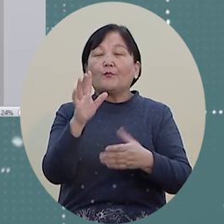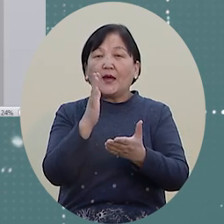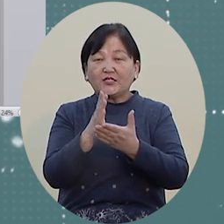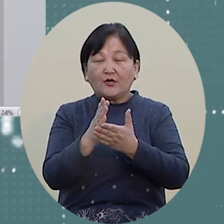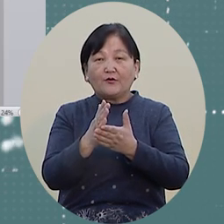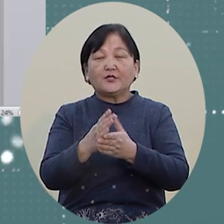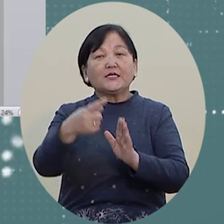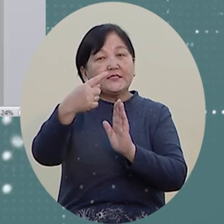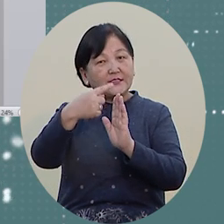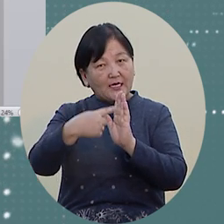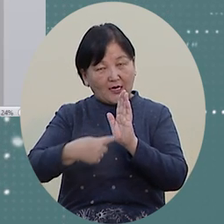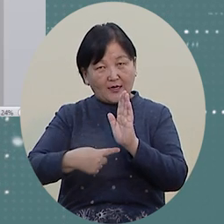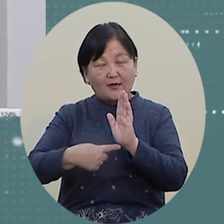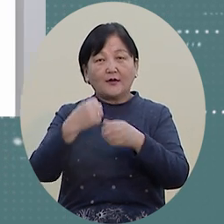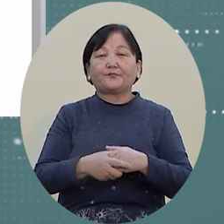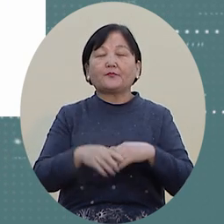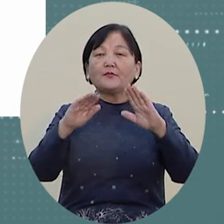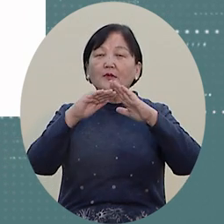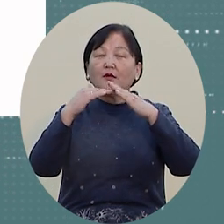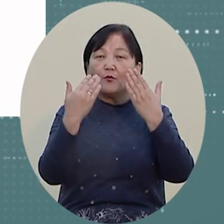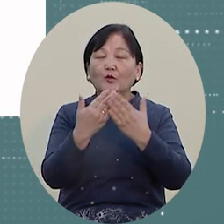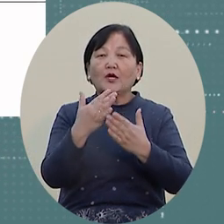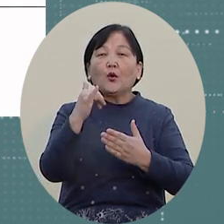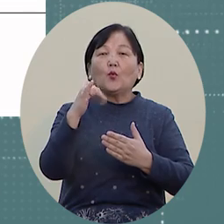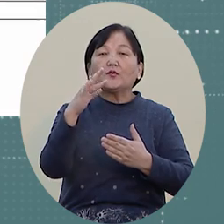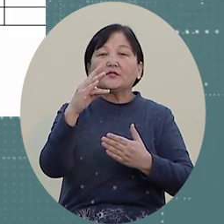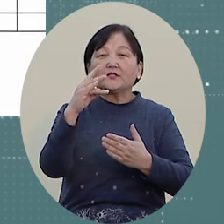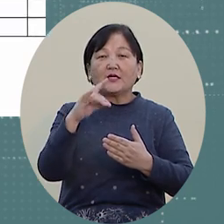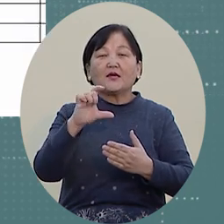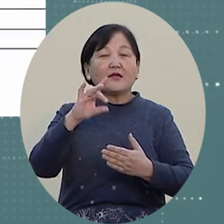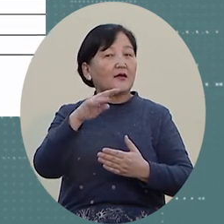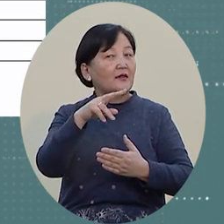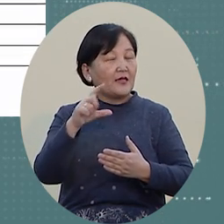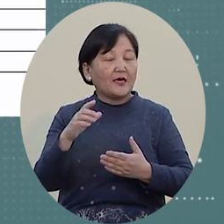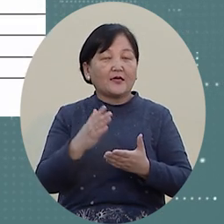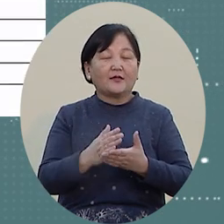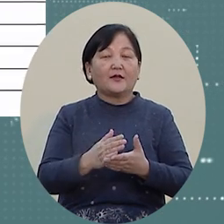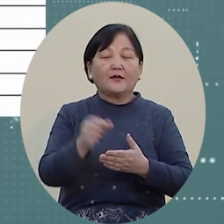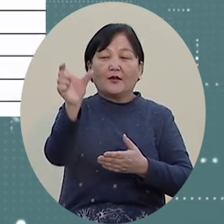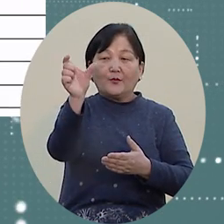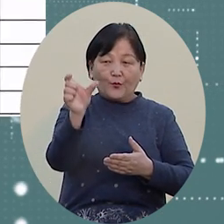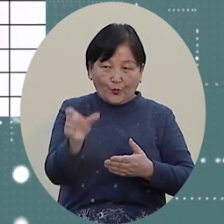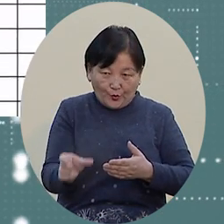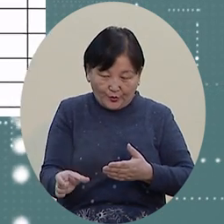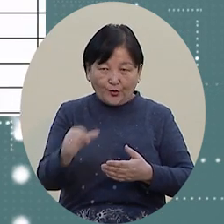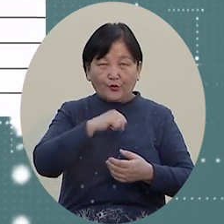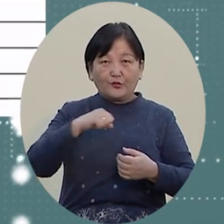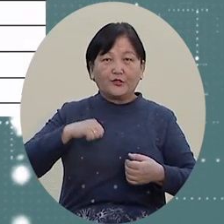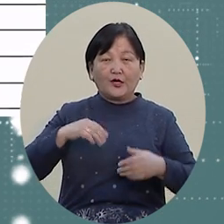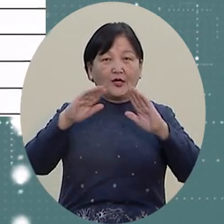гишүүд гэр бүлийн усны хэрэглээ гэдэг дээр болохоор ямар ямар хэрэглээ байдгийг бидэрт тэр хэрэглээнүүдийг бүгдийг бичиж